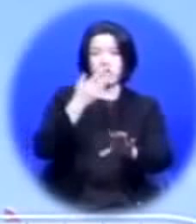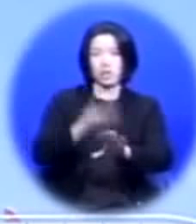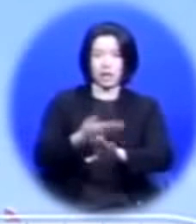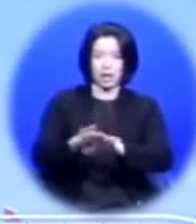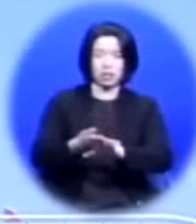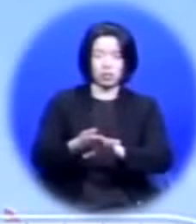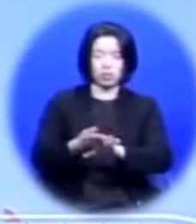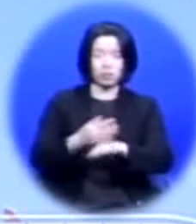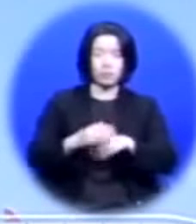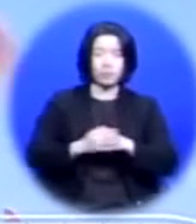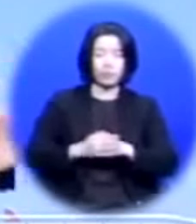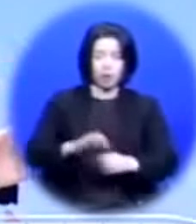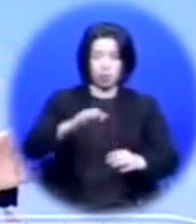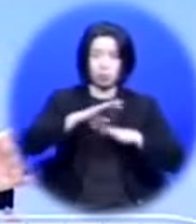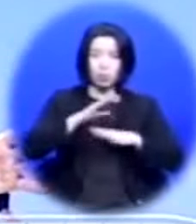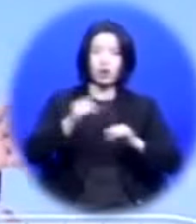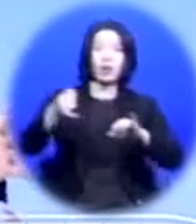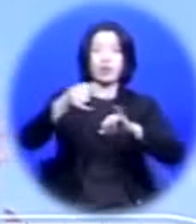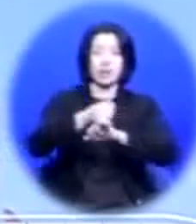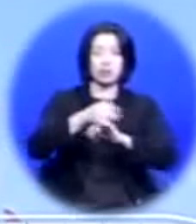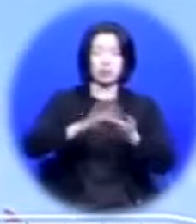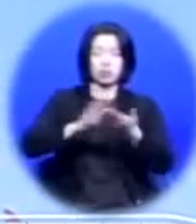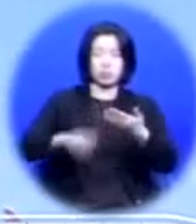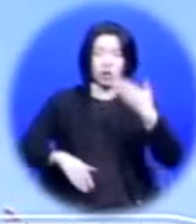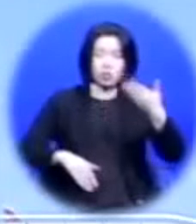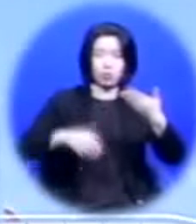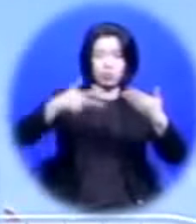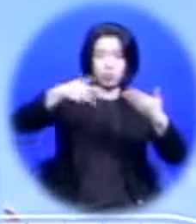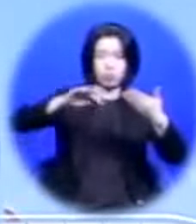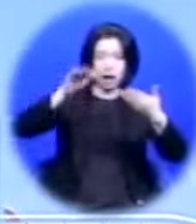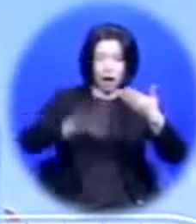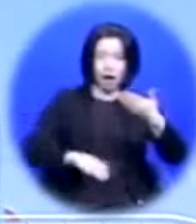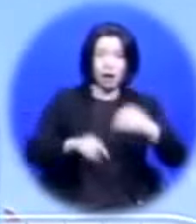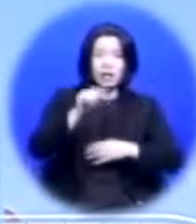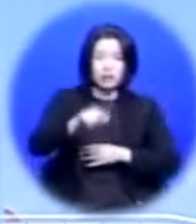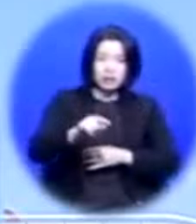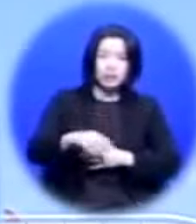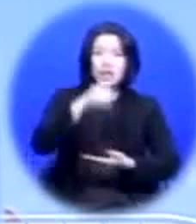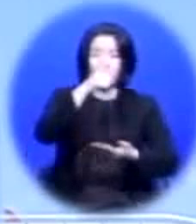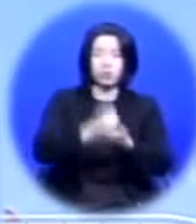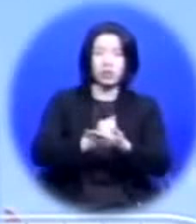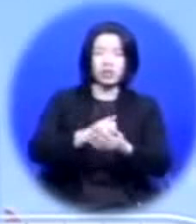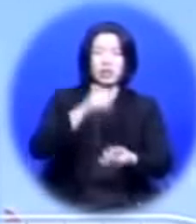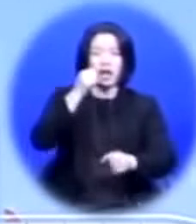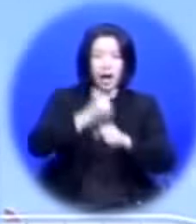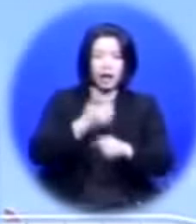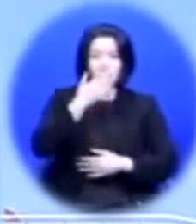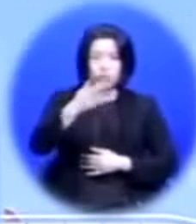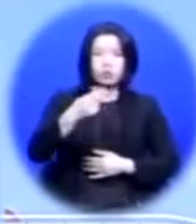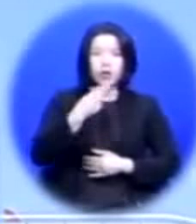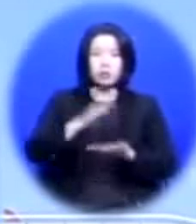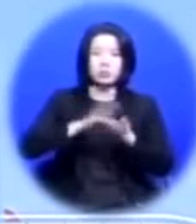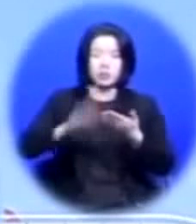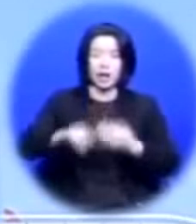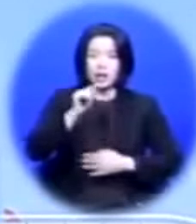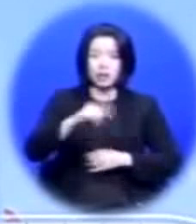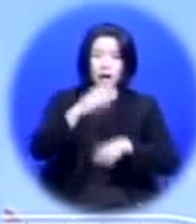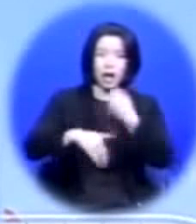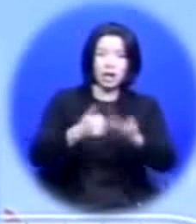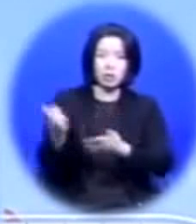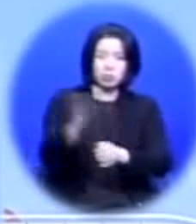시작합니다 놀라운 약속이에요 9절 하반절에 그는 죄를 지을 수 없습니다 그가 하나님에게서